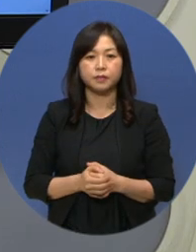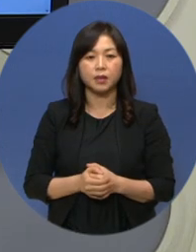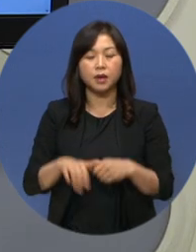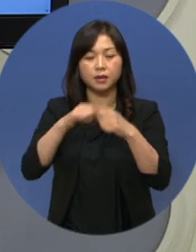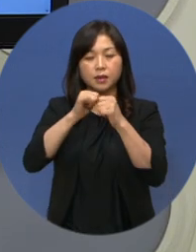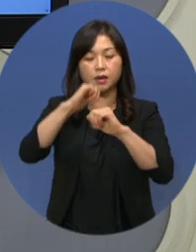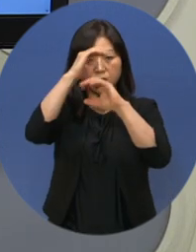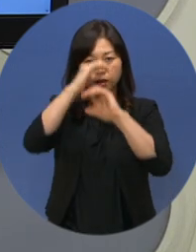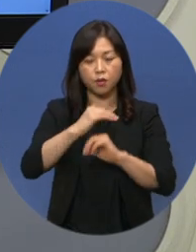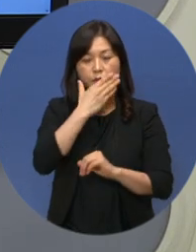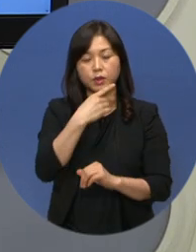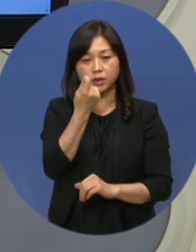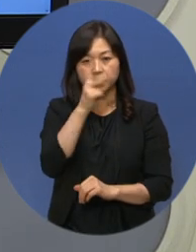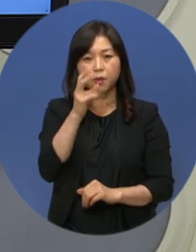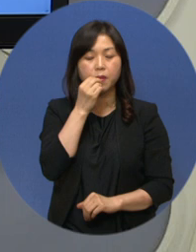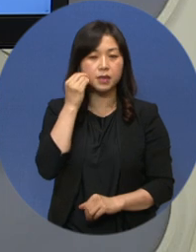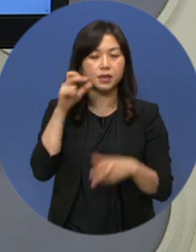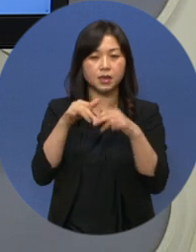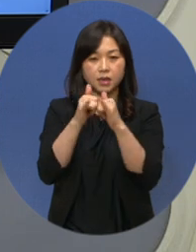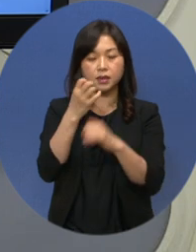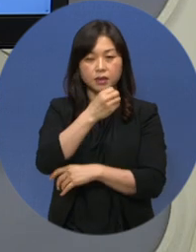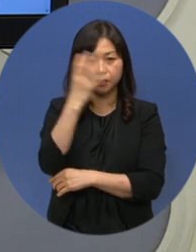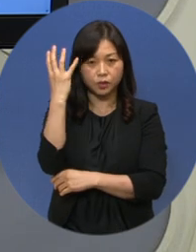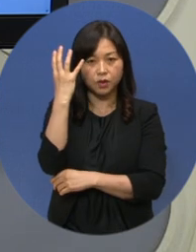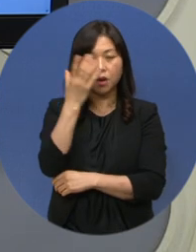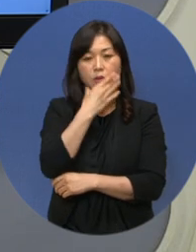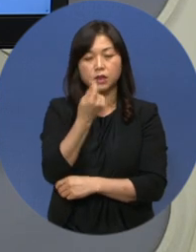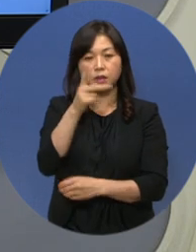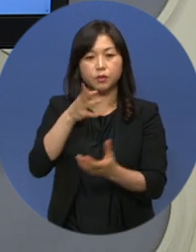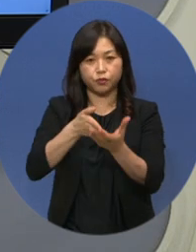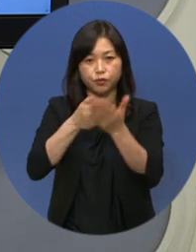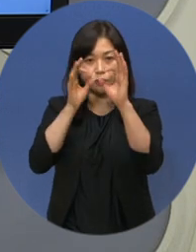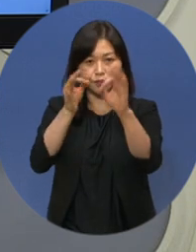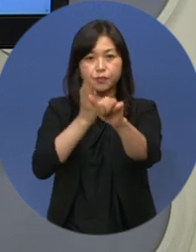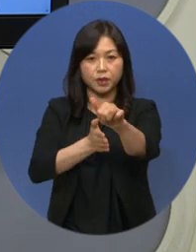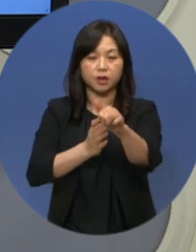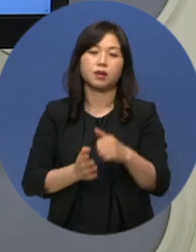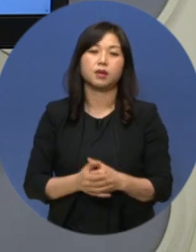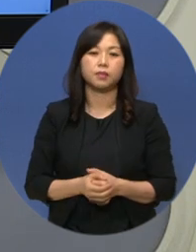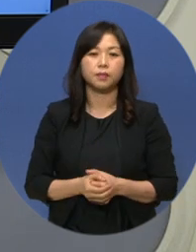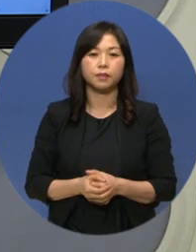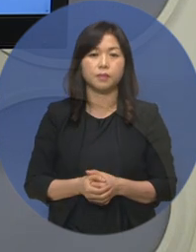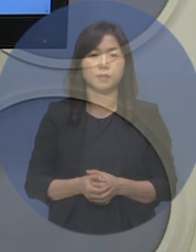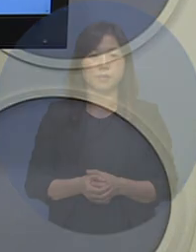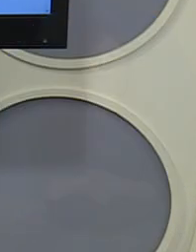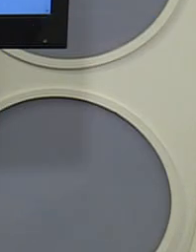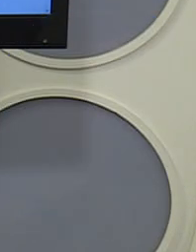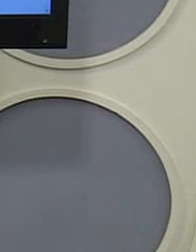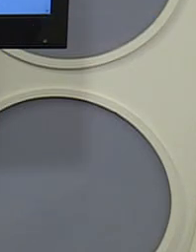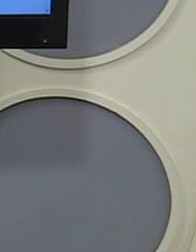이밖에 자세한 사항은 외 편 홈페이지와 장애인 신문 복지 tv 뉴스를 통해 확인할 수 있습니다